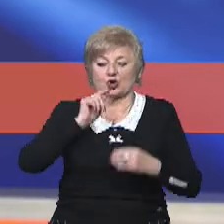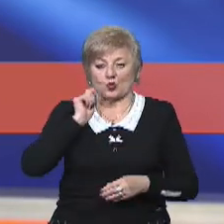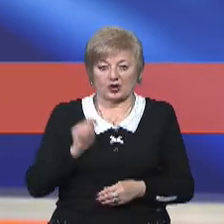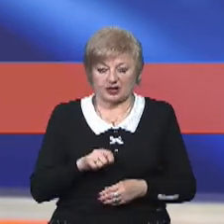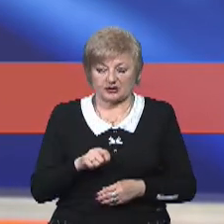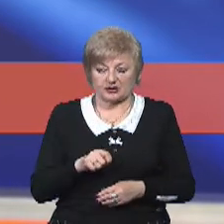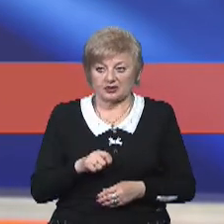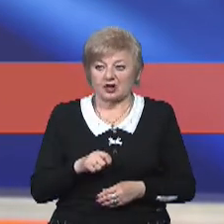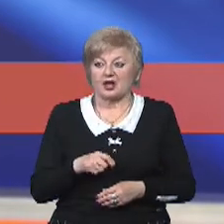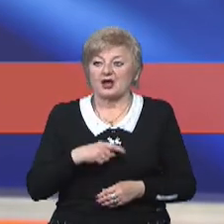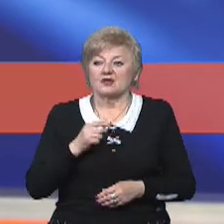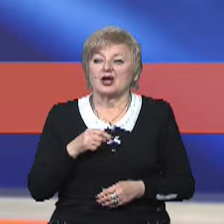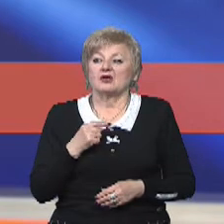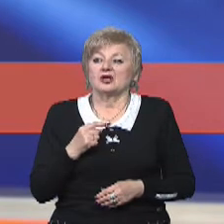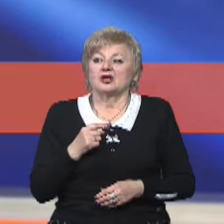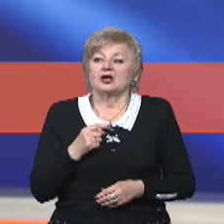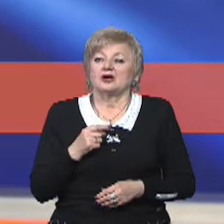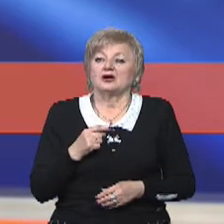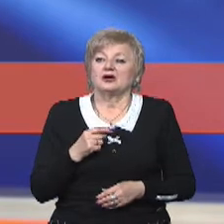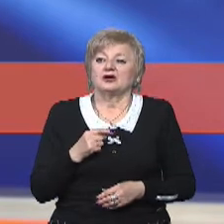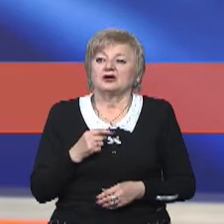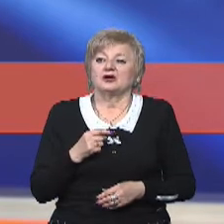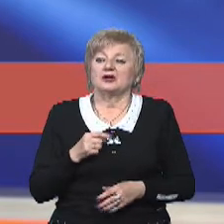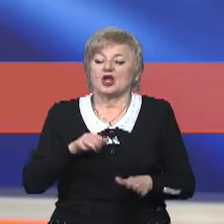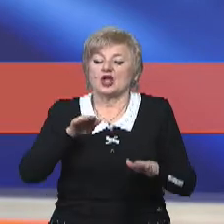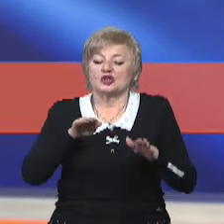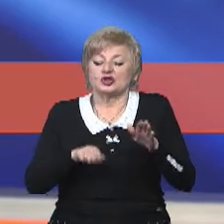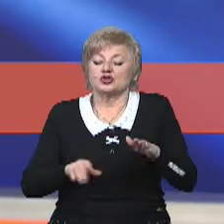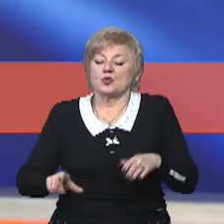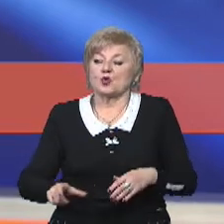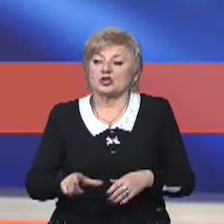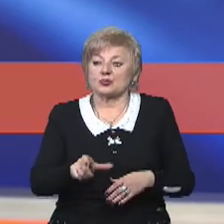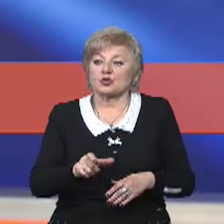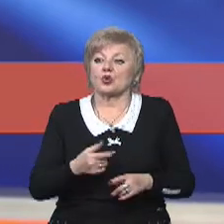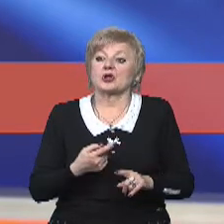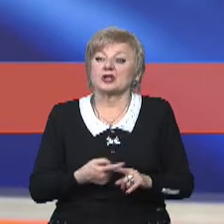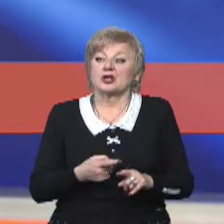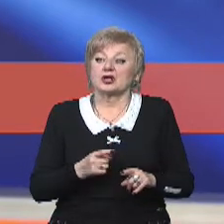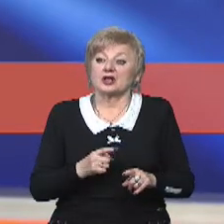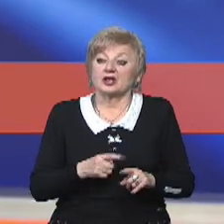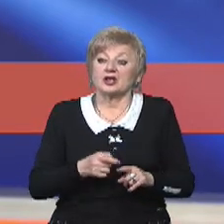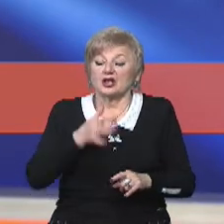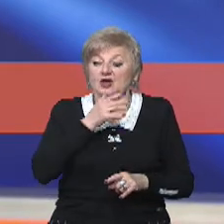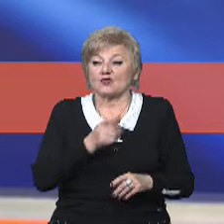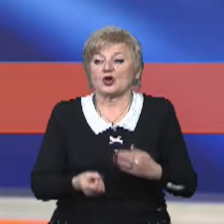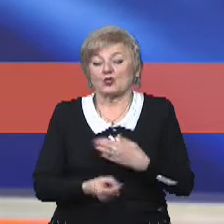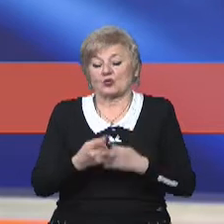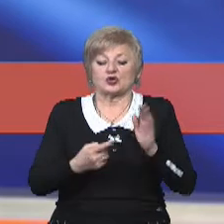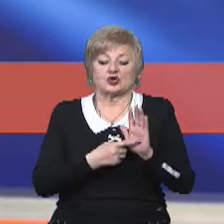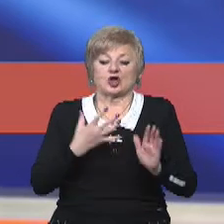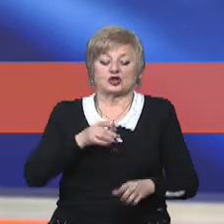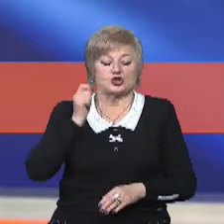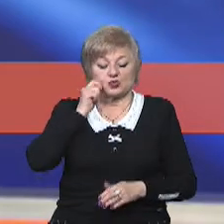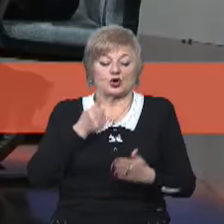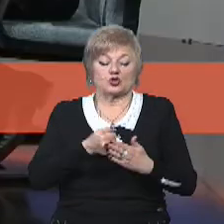про степове, або вірніше, Нижнє Подніпров'я, і віднести час появи до 6 століття до